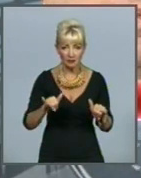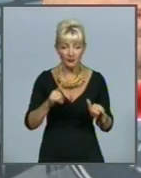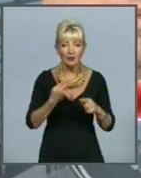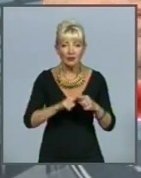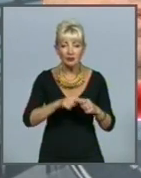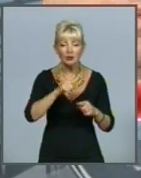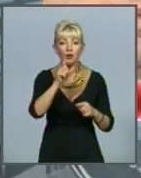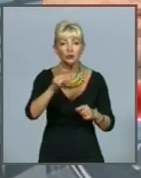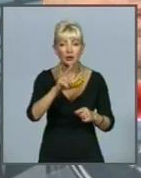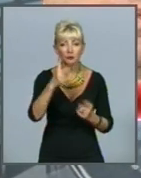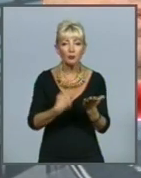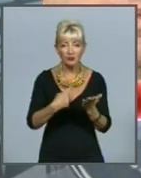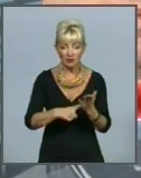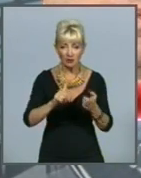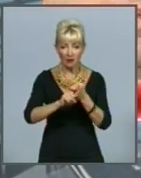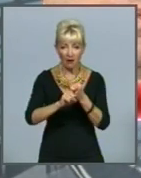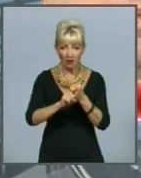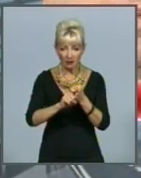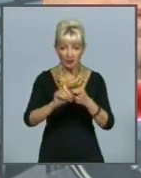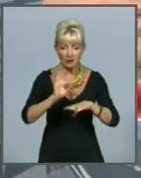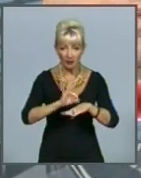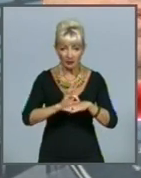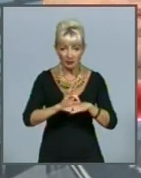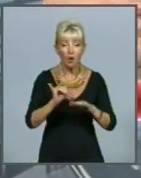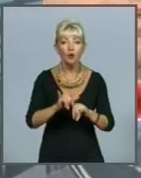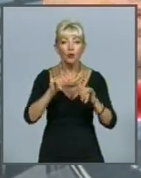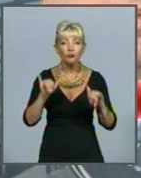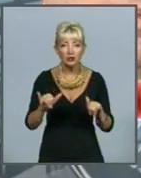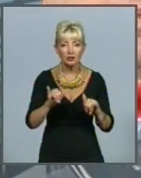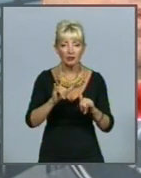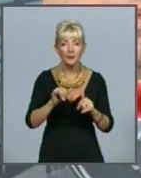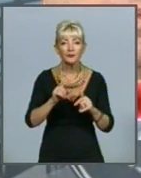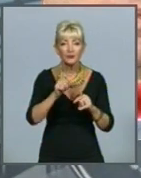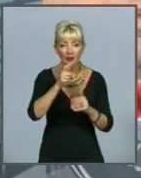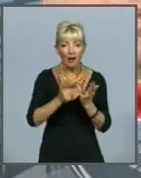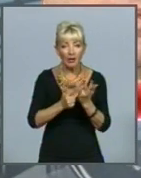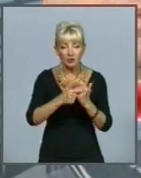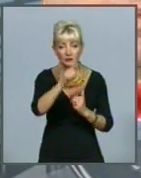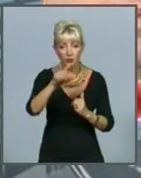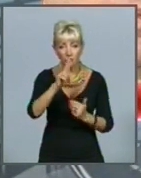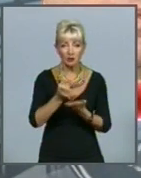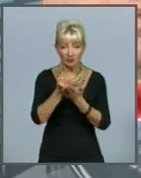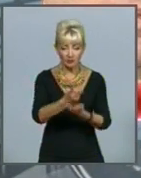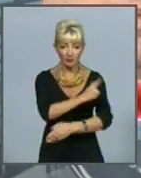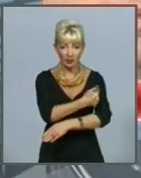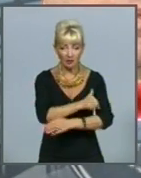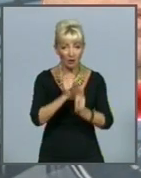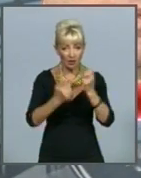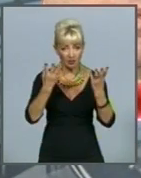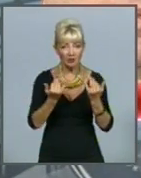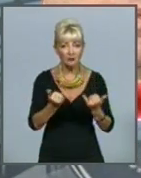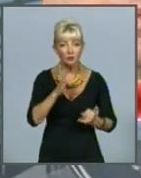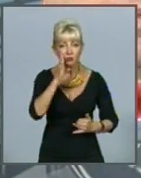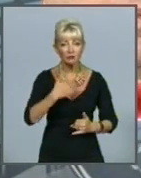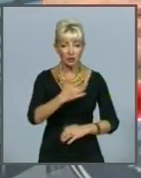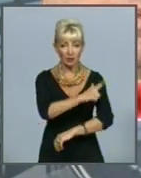підтверджено коронавірусну хворобу, у нас зростає кількість людей, які госпіталізуються кожен день. Сьогодні вранці в наших лікарнях з підтвердженим